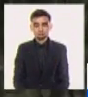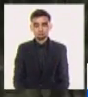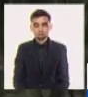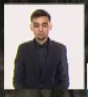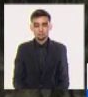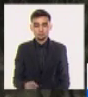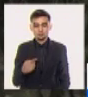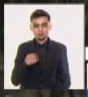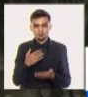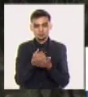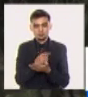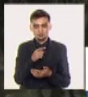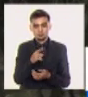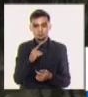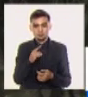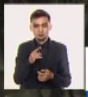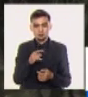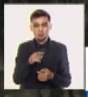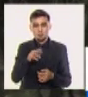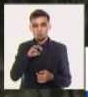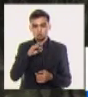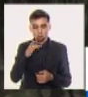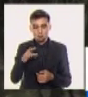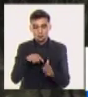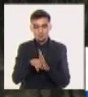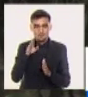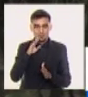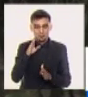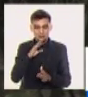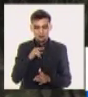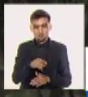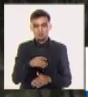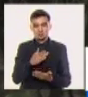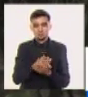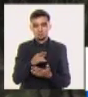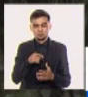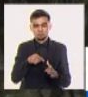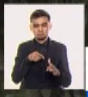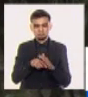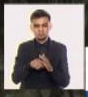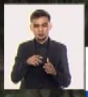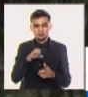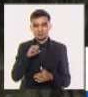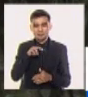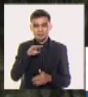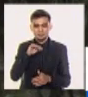Еле нашел я его там. Там мусор, вода там, глубокий это, септик.